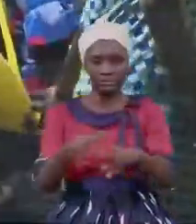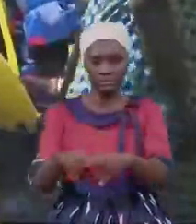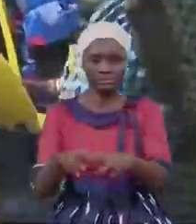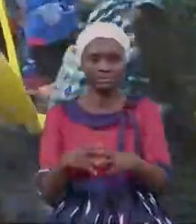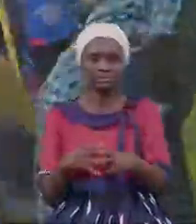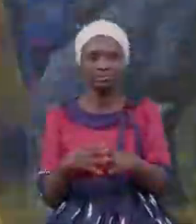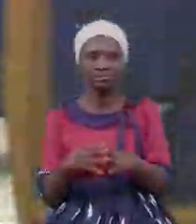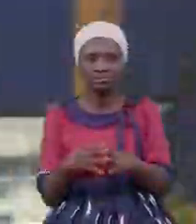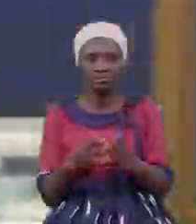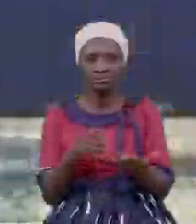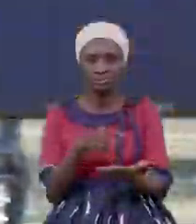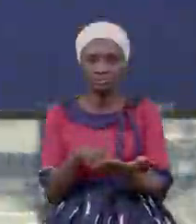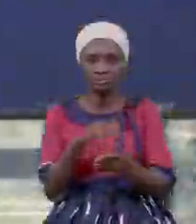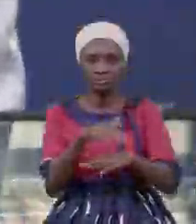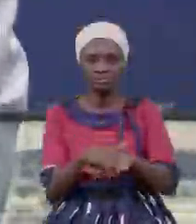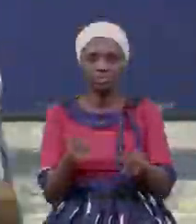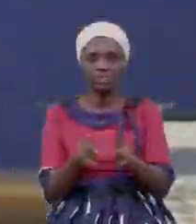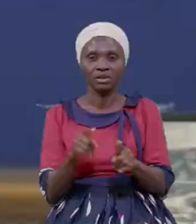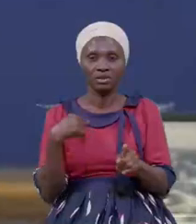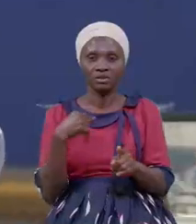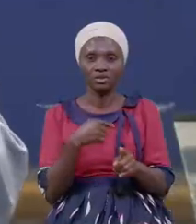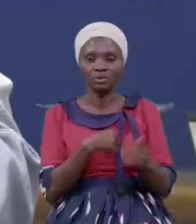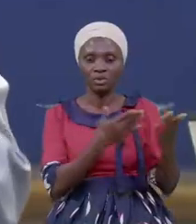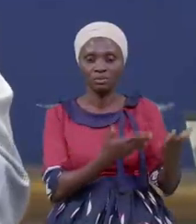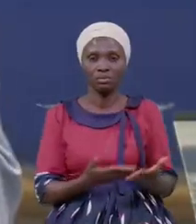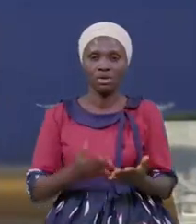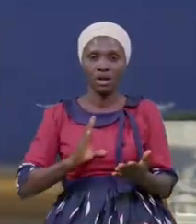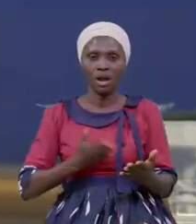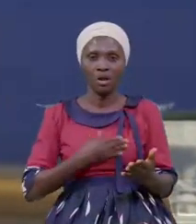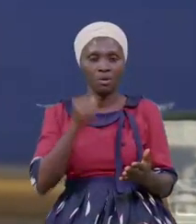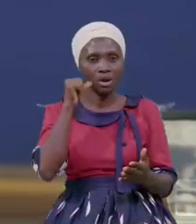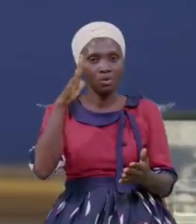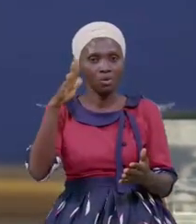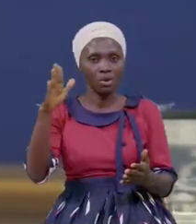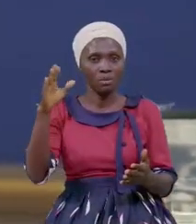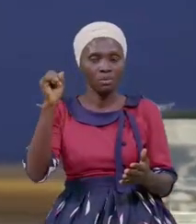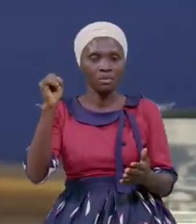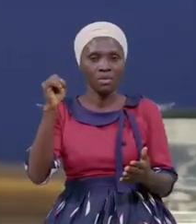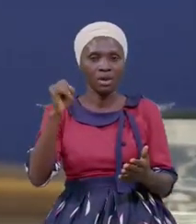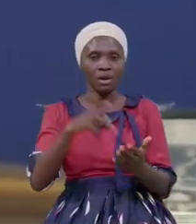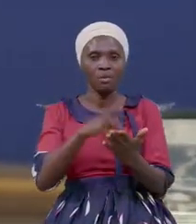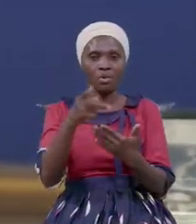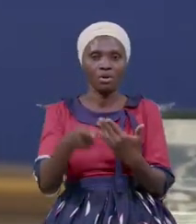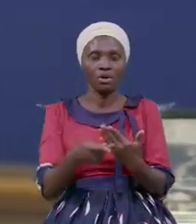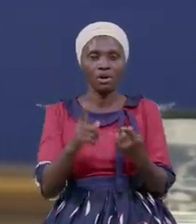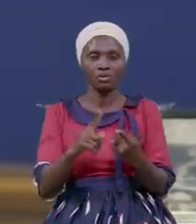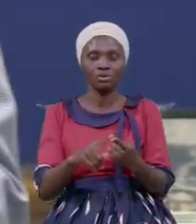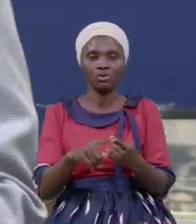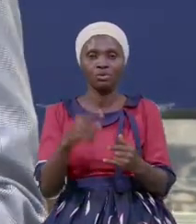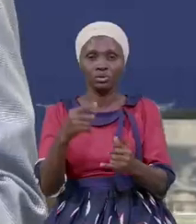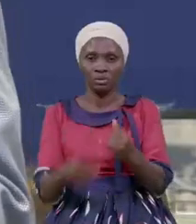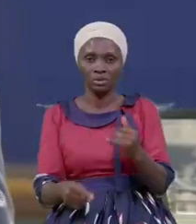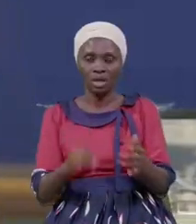asseoir ce soir comme nous voulons mettre fin à la conférence des femmes ce